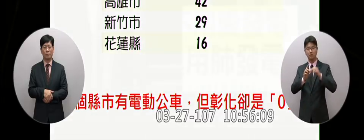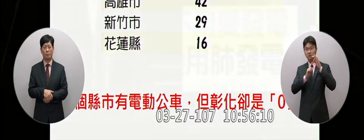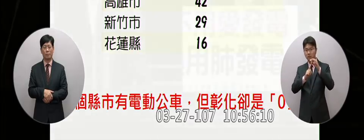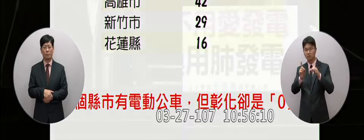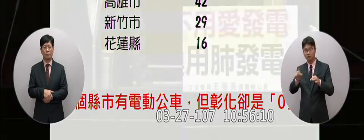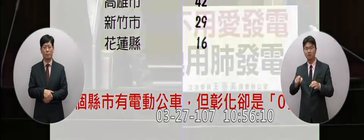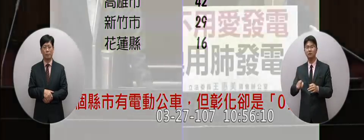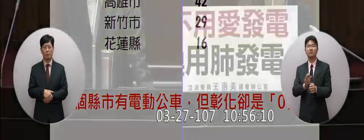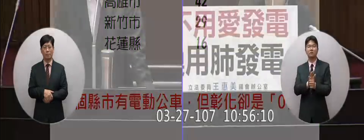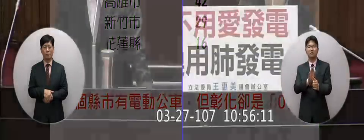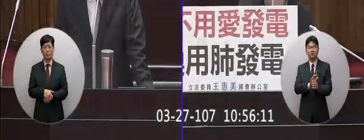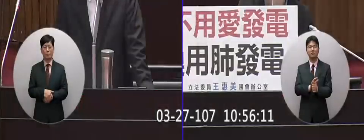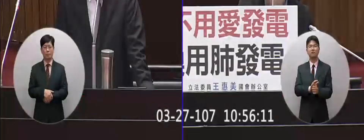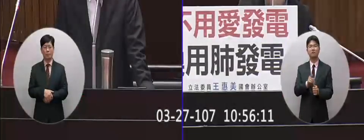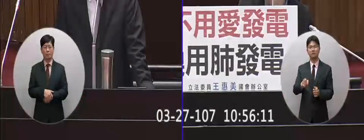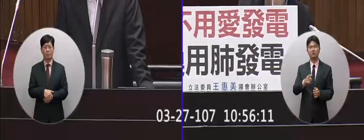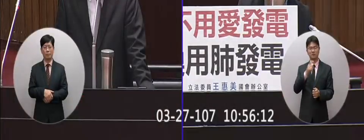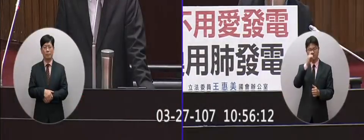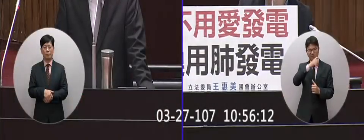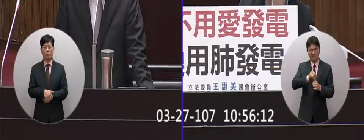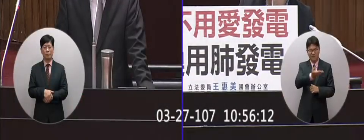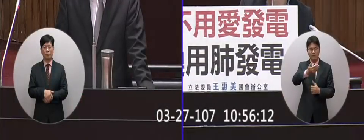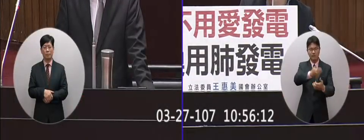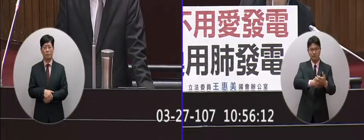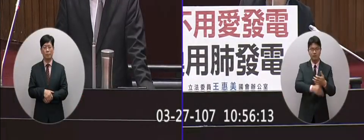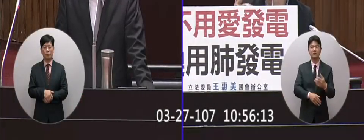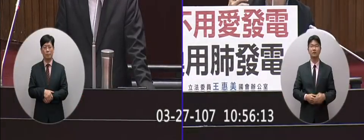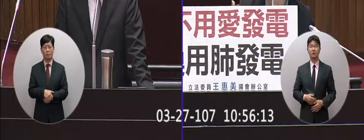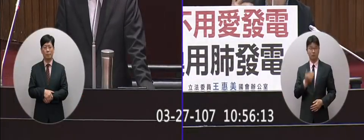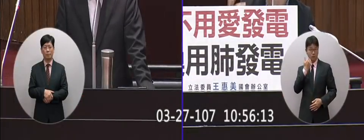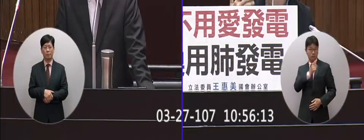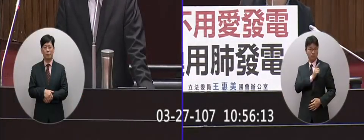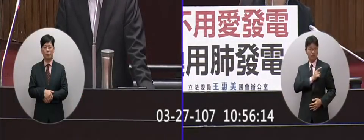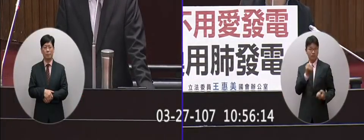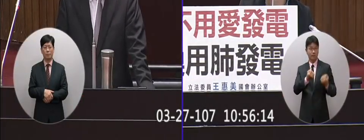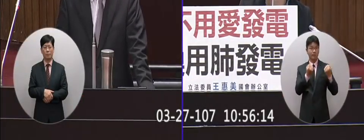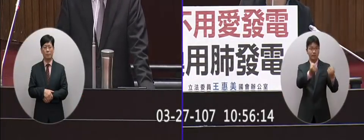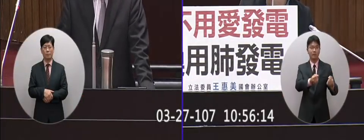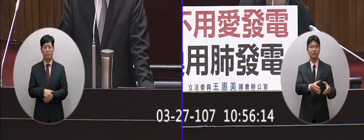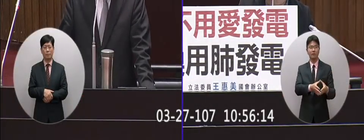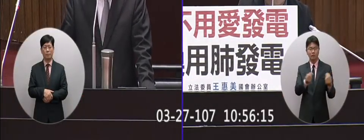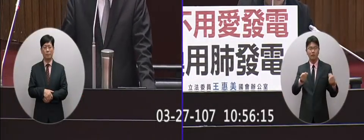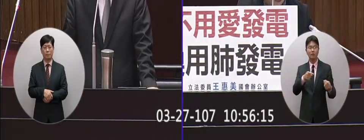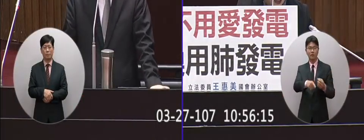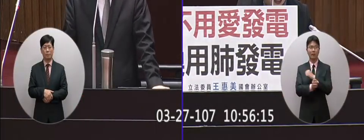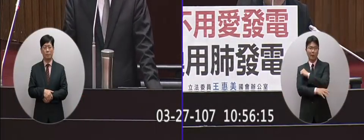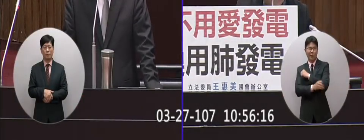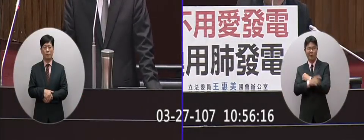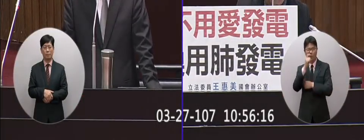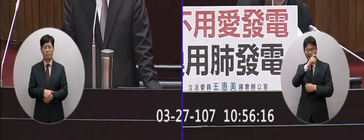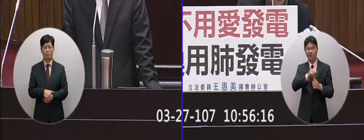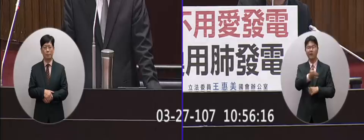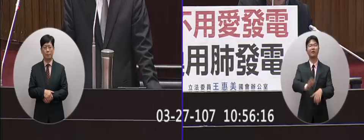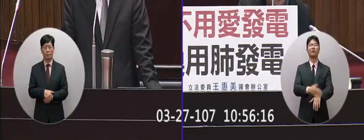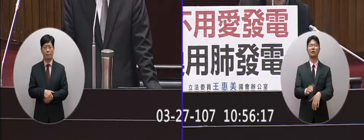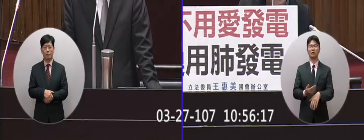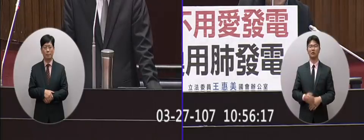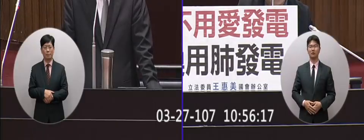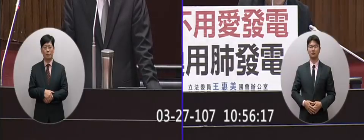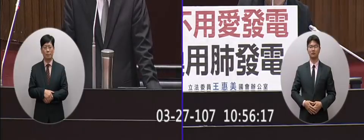的能够避免的一个部分嘛，不需要每个人都开车去做的很多的空气污染嘛，对不对？好，